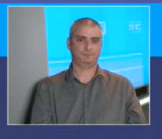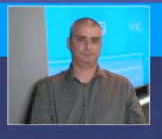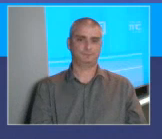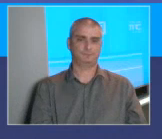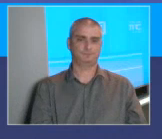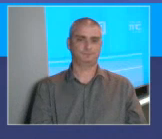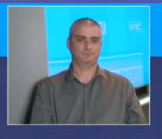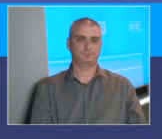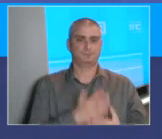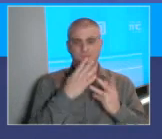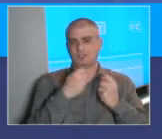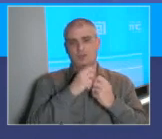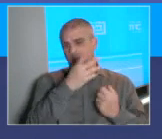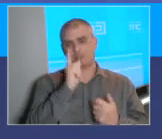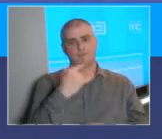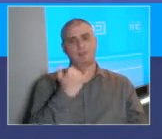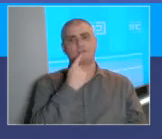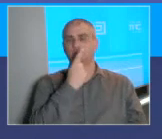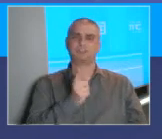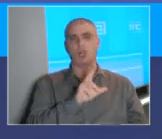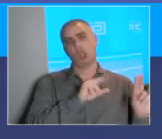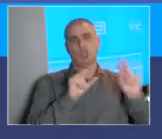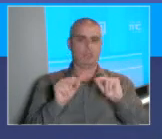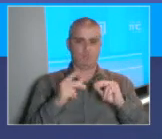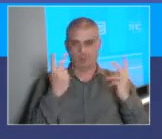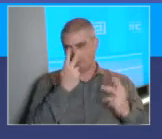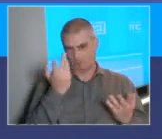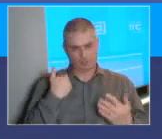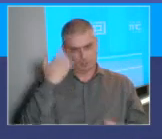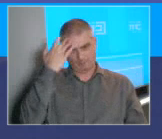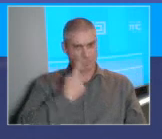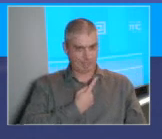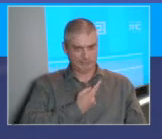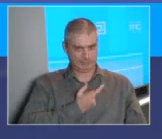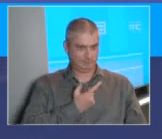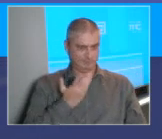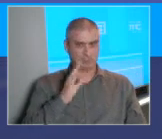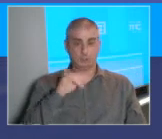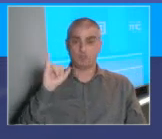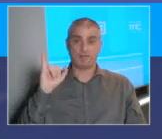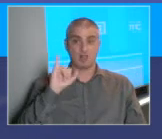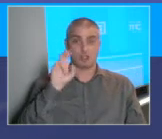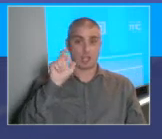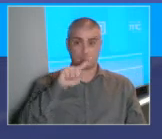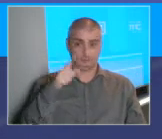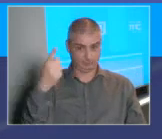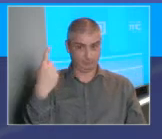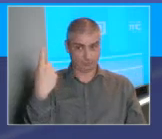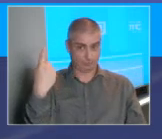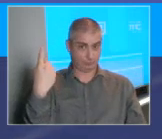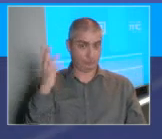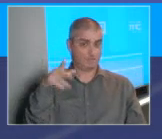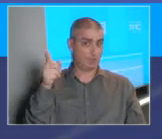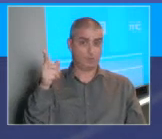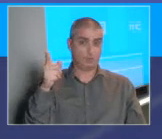מה שנקרא, הכל בעיני המתבונן, תמיד אפשר לומר זה לא אותו דבר, כמובן שאני מתאר לעצמי שיובל יועז, למרות ש... עורך דין יובל יועז,